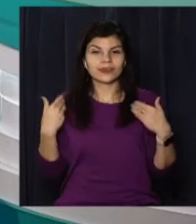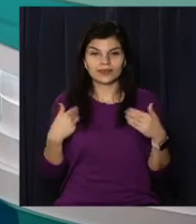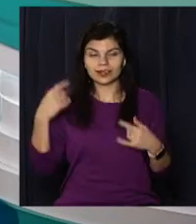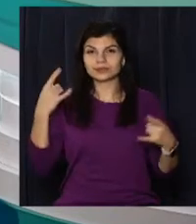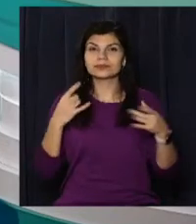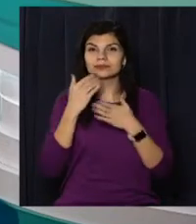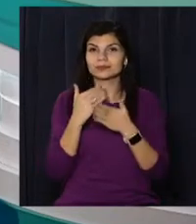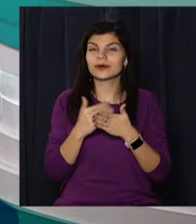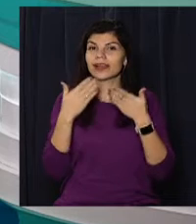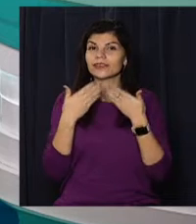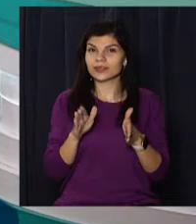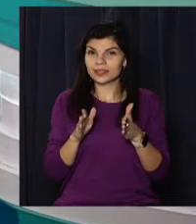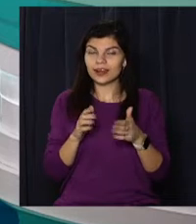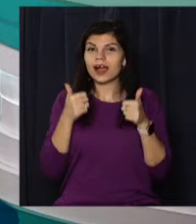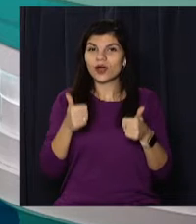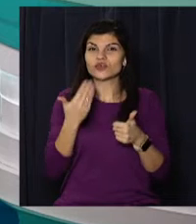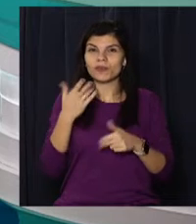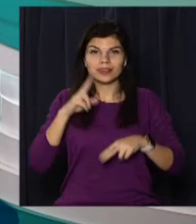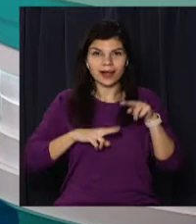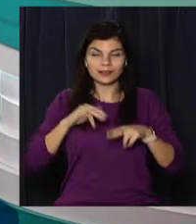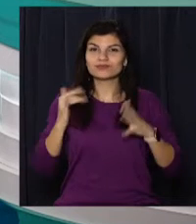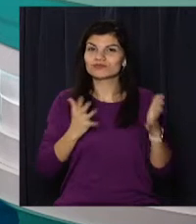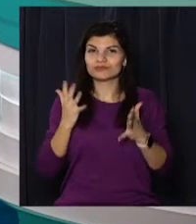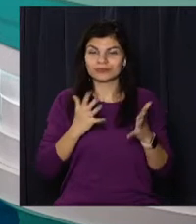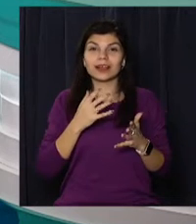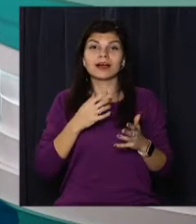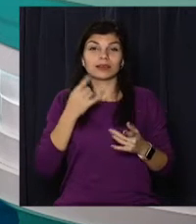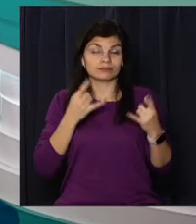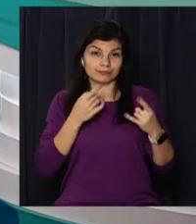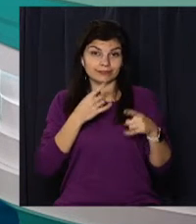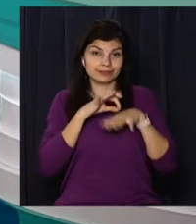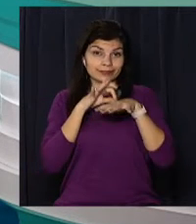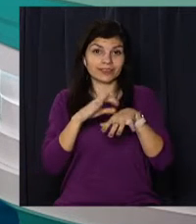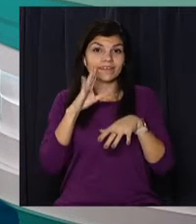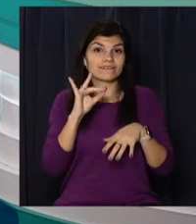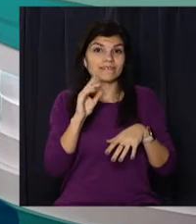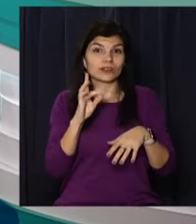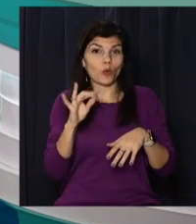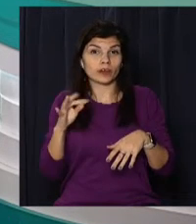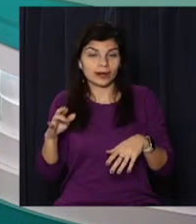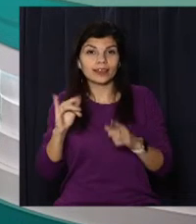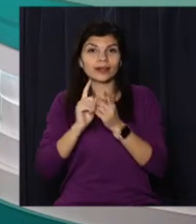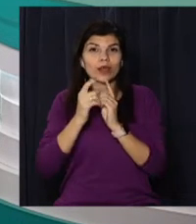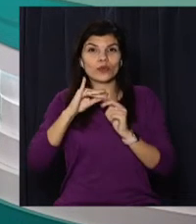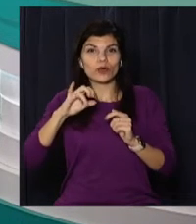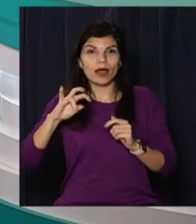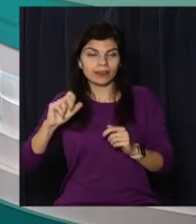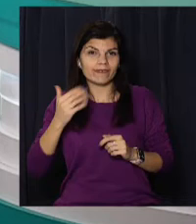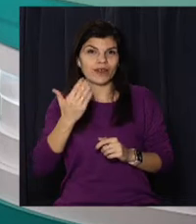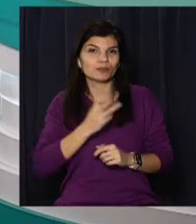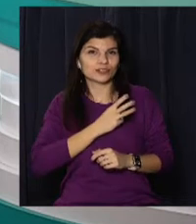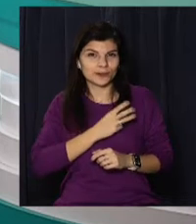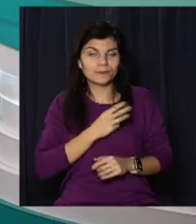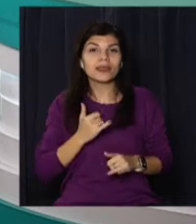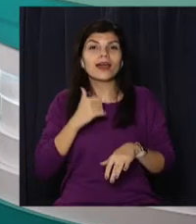Вітаю з вами телеканал «Відкритий». Гарного настрою та натхнення вам бажають Вікторія Вахрушина та сурдоперекладачка Юліана Пуговкіна. І